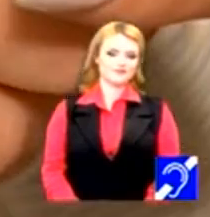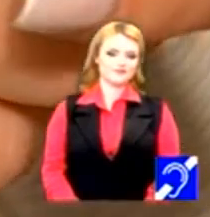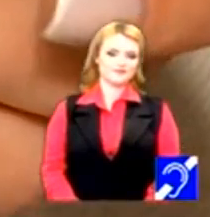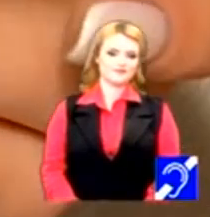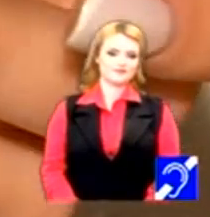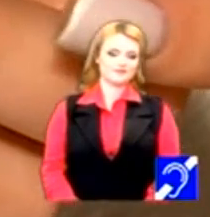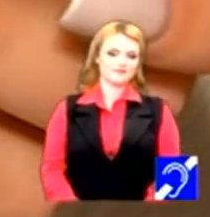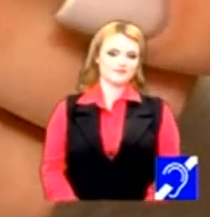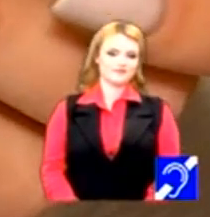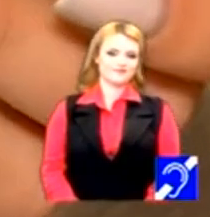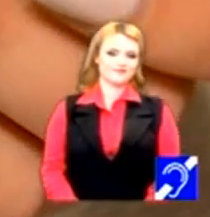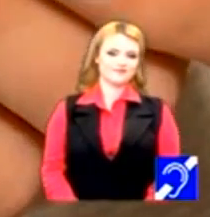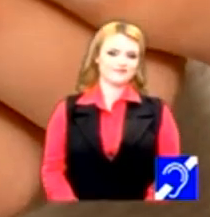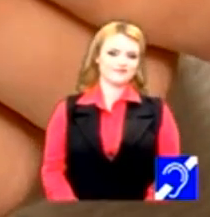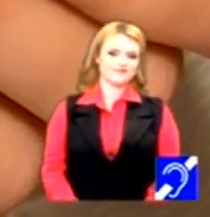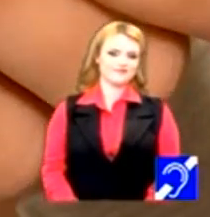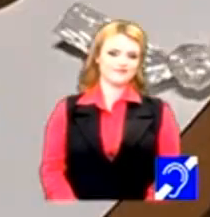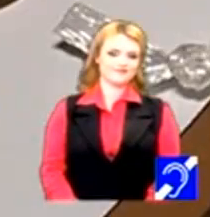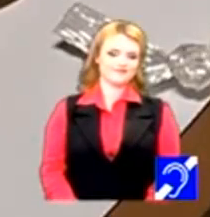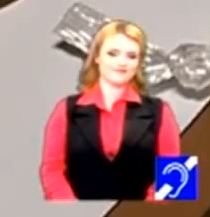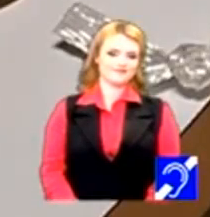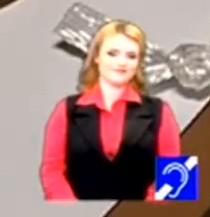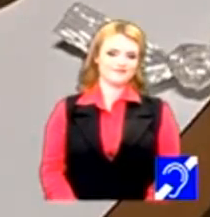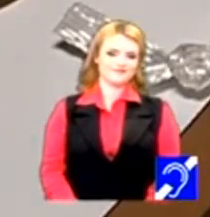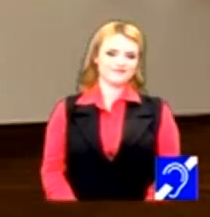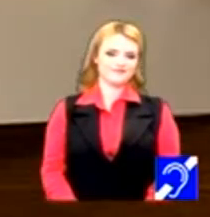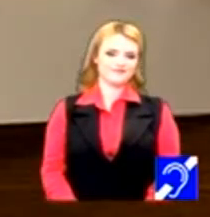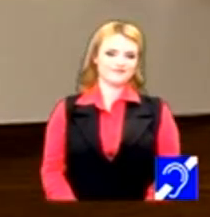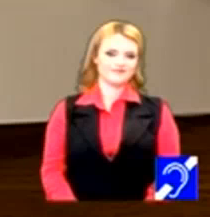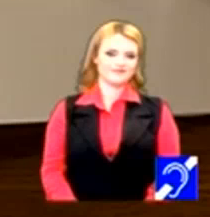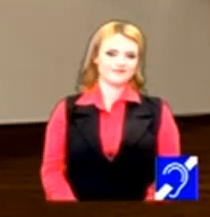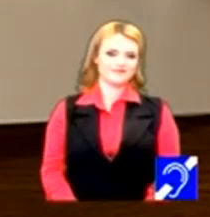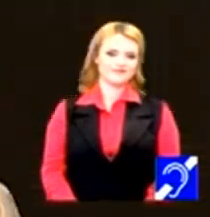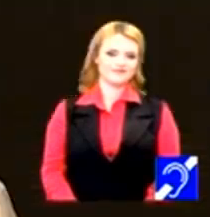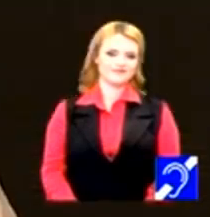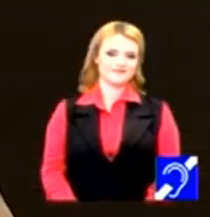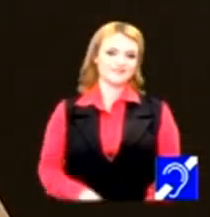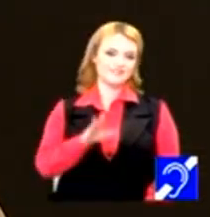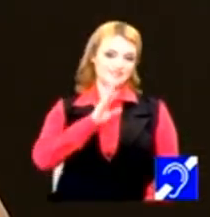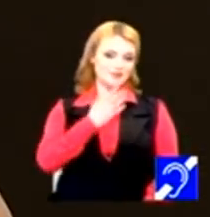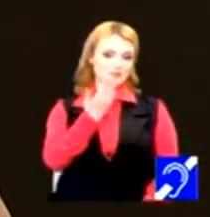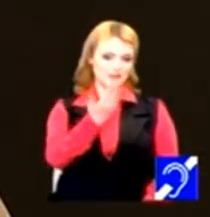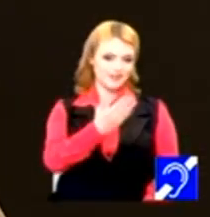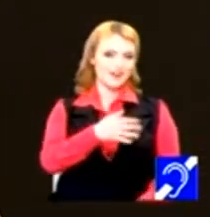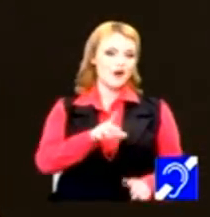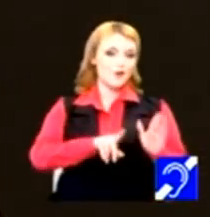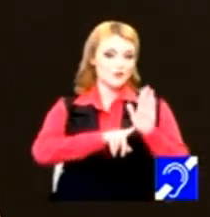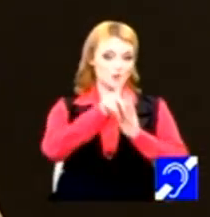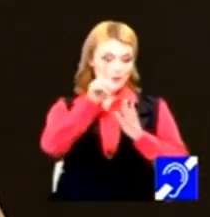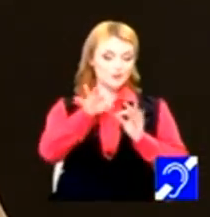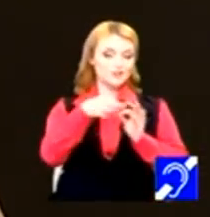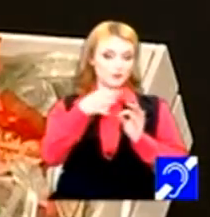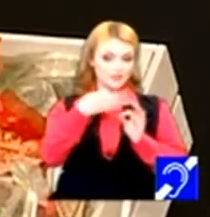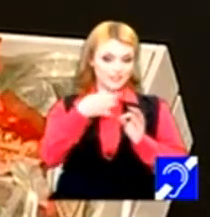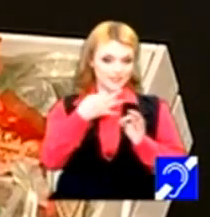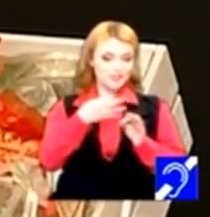În Vanessa Munteanu a început să grujeteze mărțișoare în